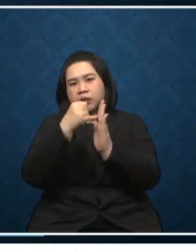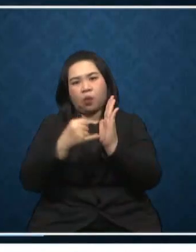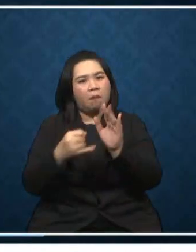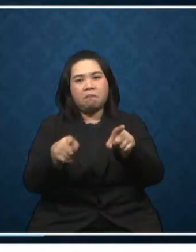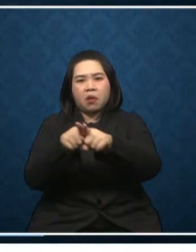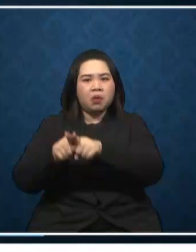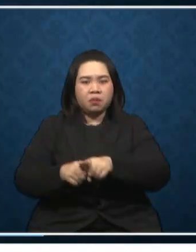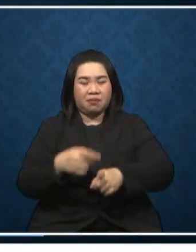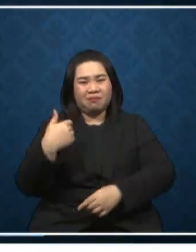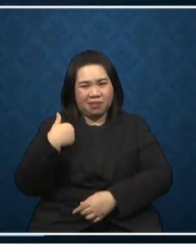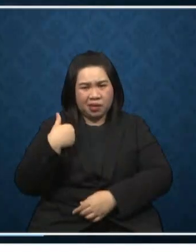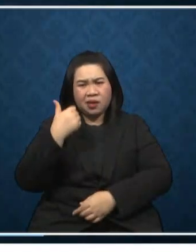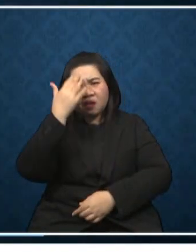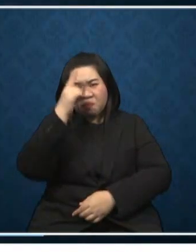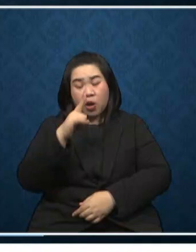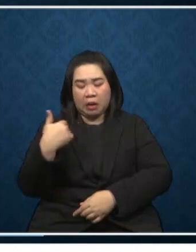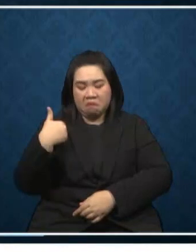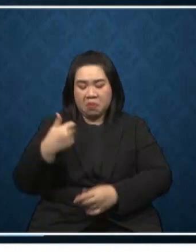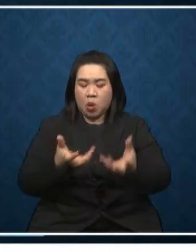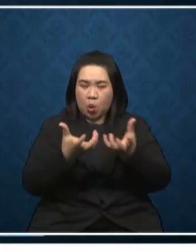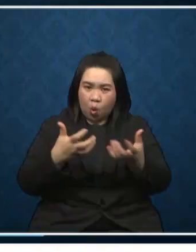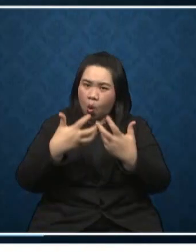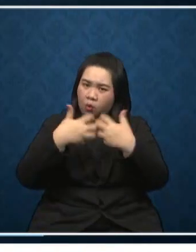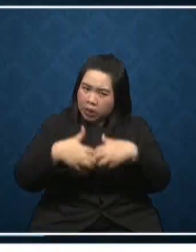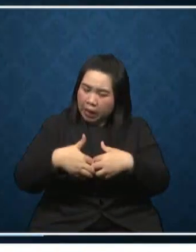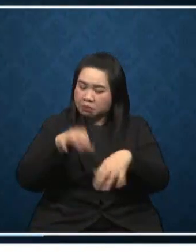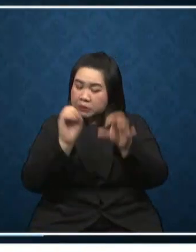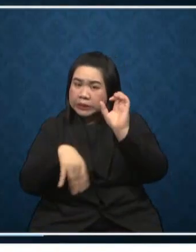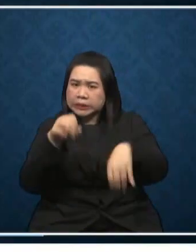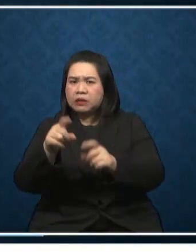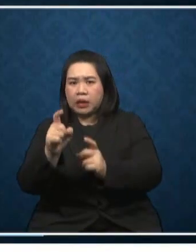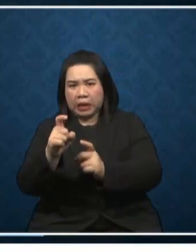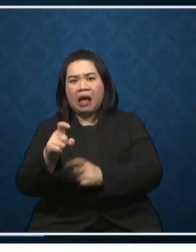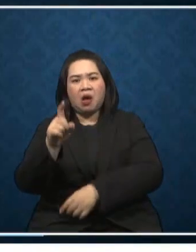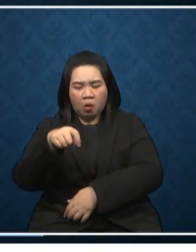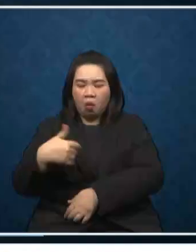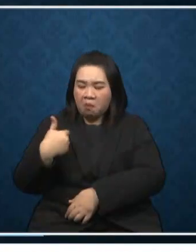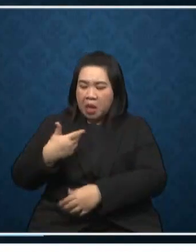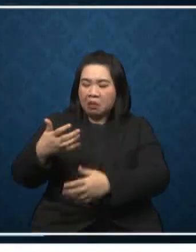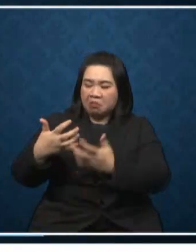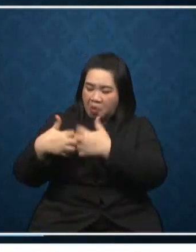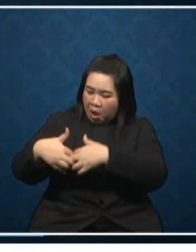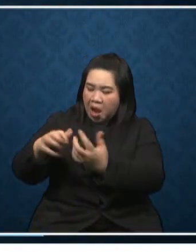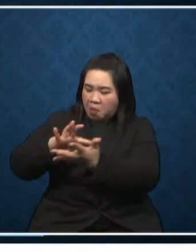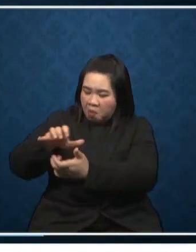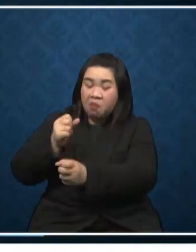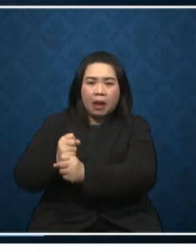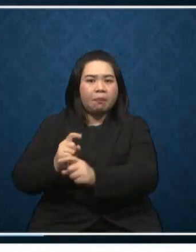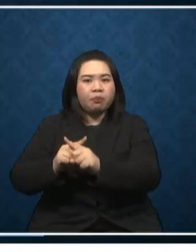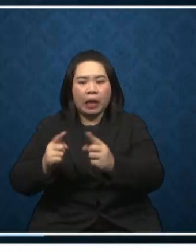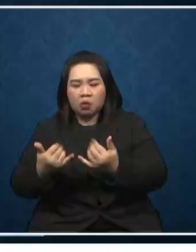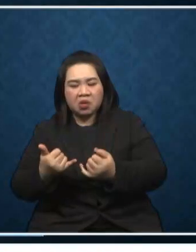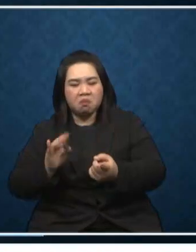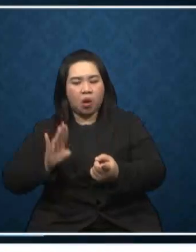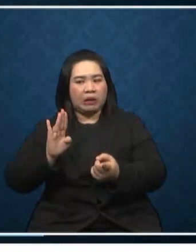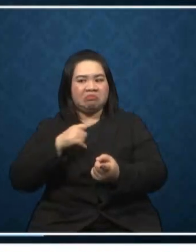เพระการกากสห cramั่นททเป็ estadลายการจัดการนั้น ตองโงทุตงเสขา accusationพักษุรกิจไม่อยากกระ